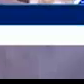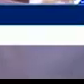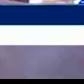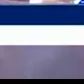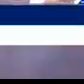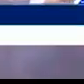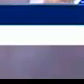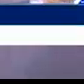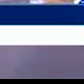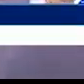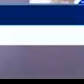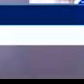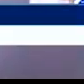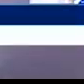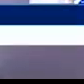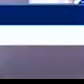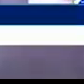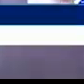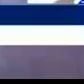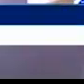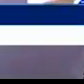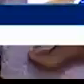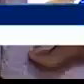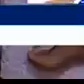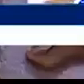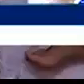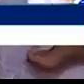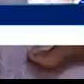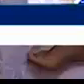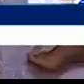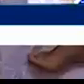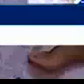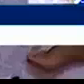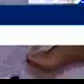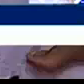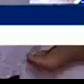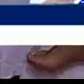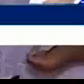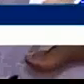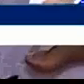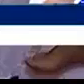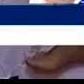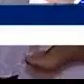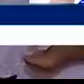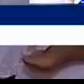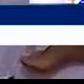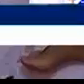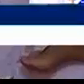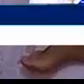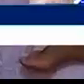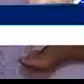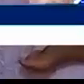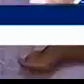împăcare. Fratele mai mare are responsabilitatea de băiat în casă